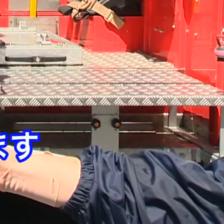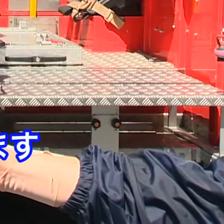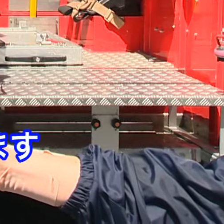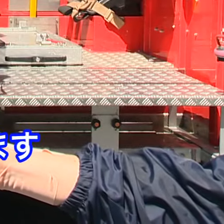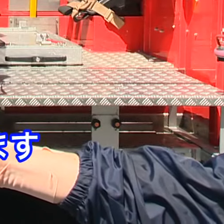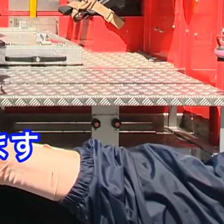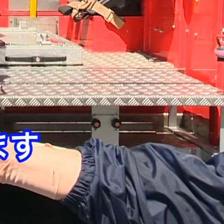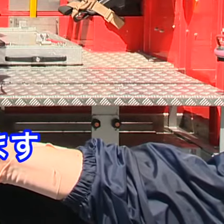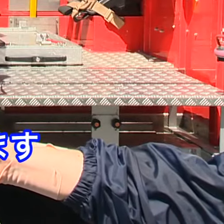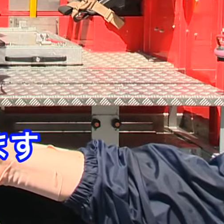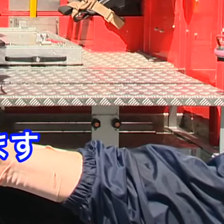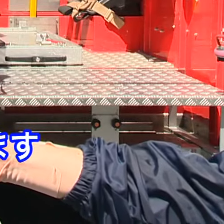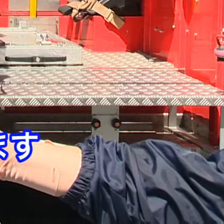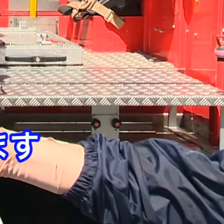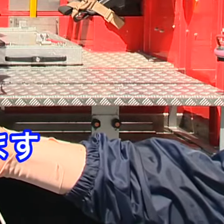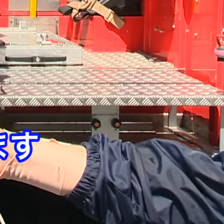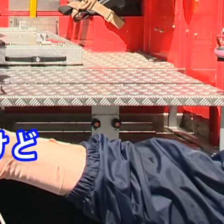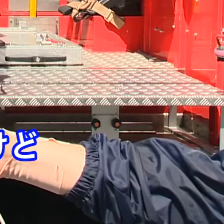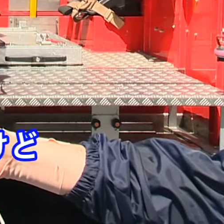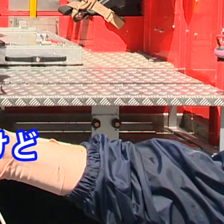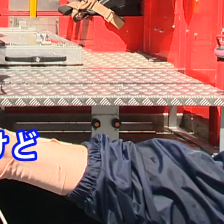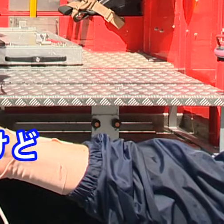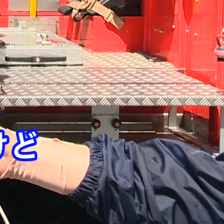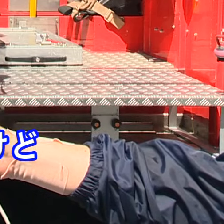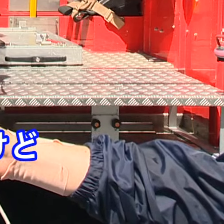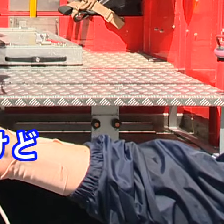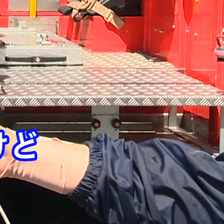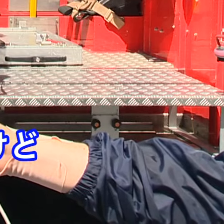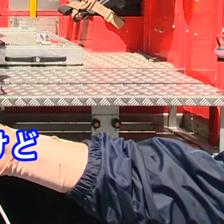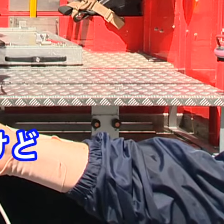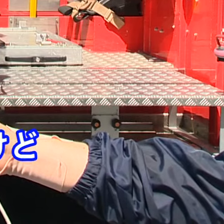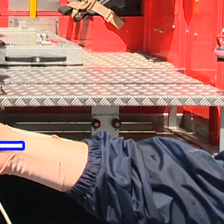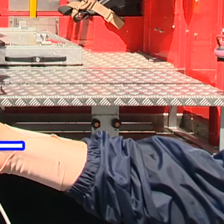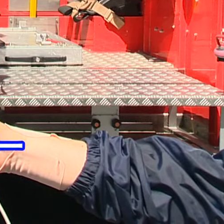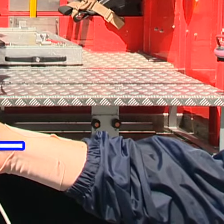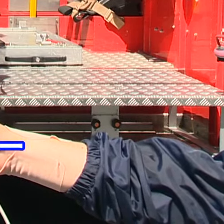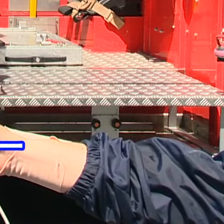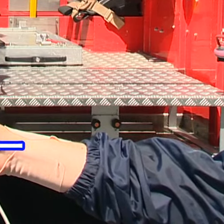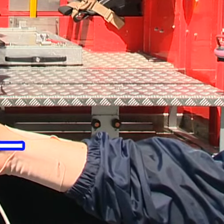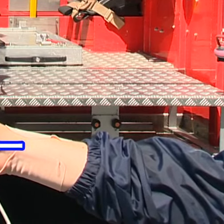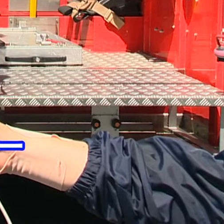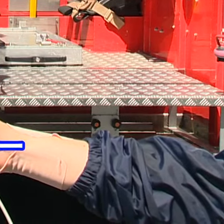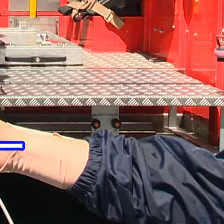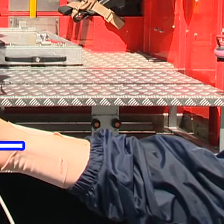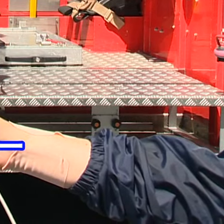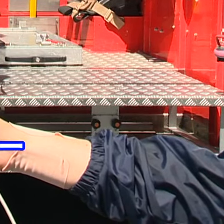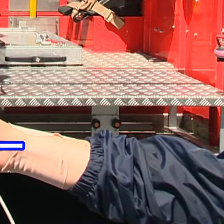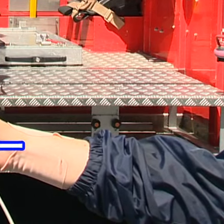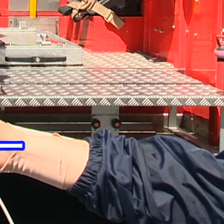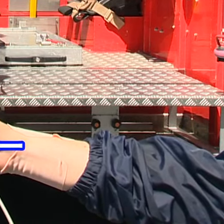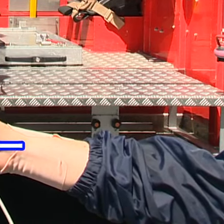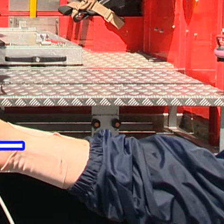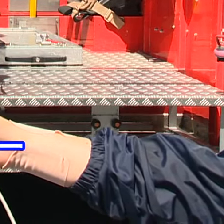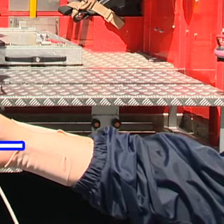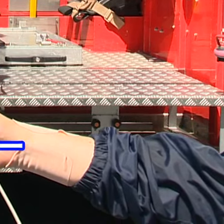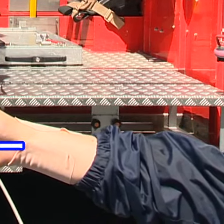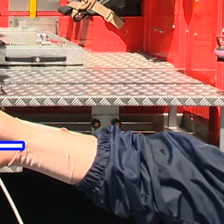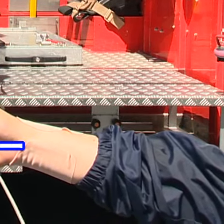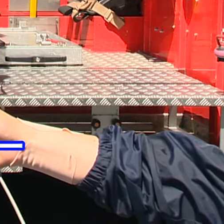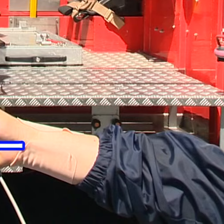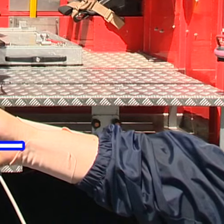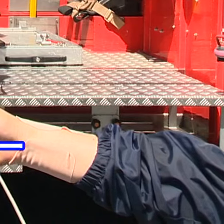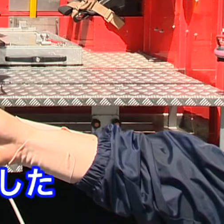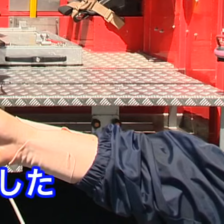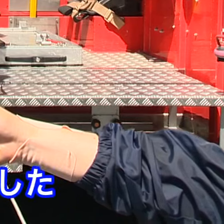無事に終わってほっとしてます。選手のみんなもちろんですけど、それに関わるサポートメンバー、消防職員の指導者の